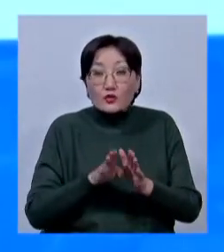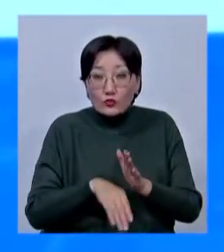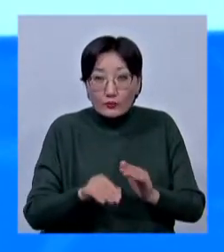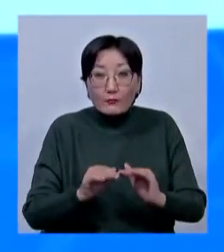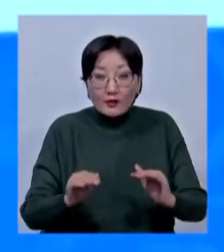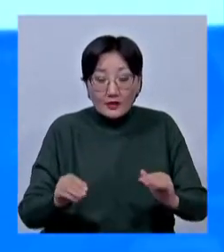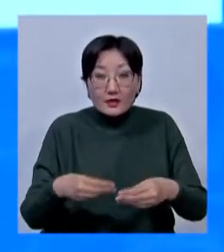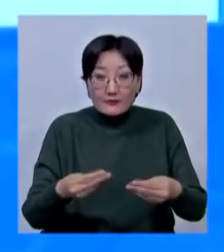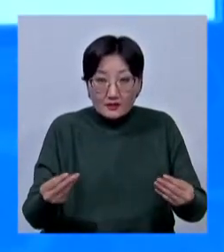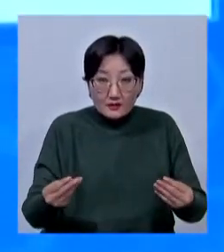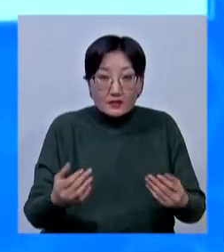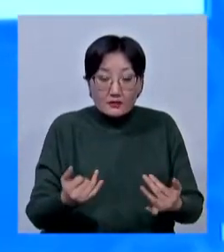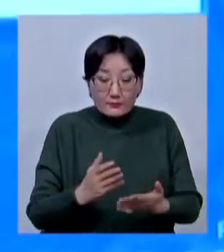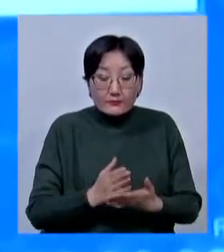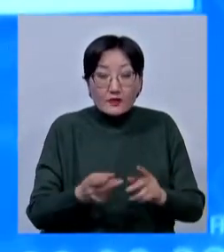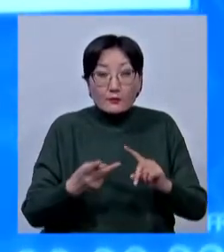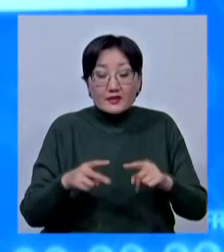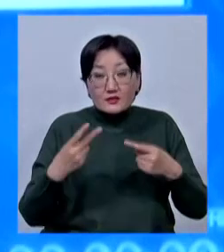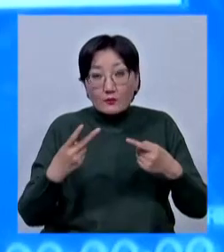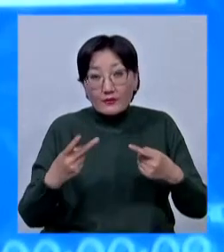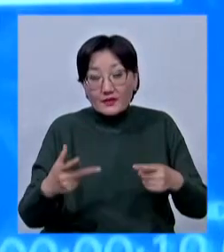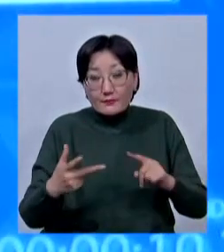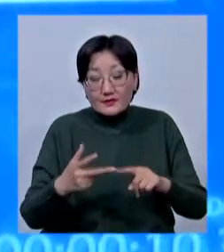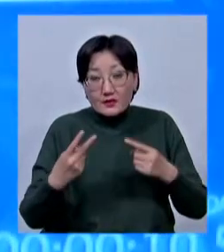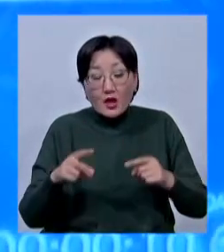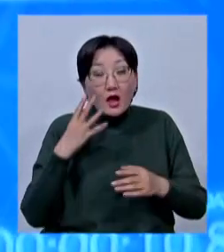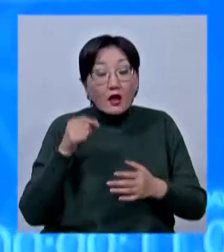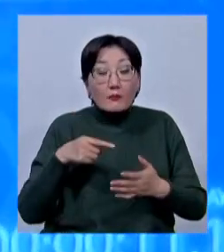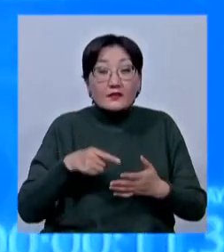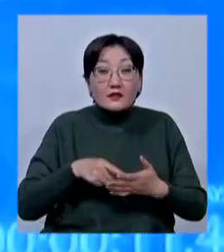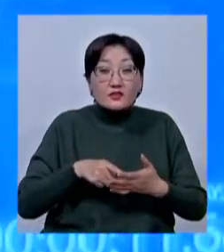Үшіншіден, енді басқа регионда жоқ шығар, бізде Алматыда ғана